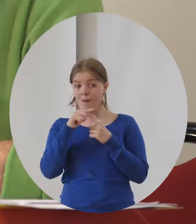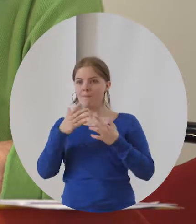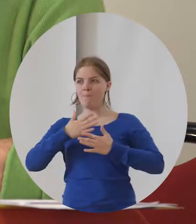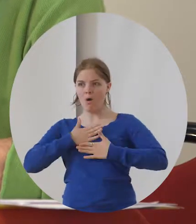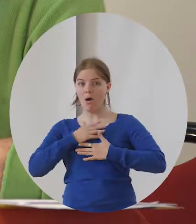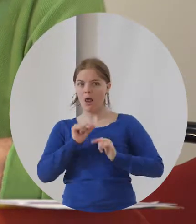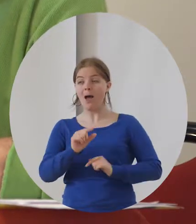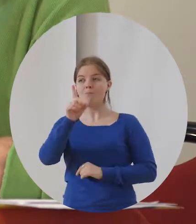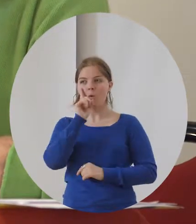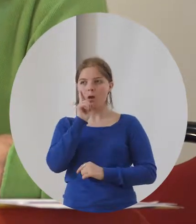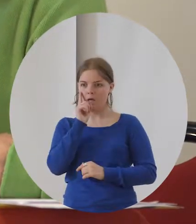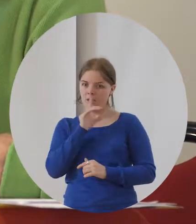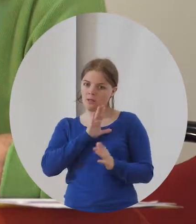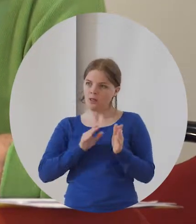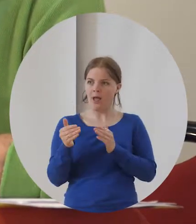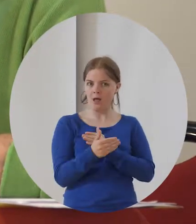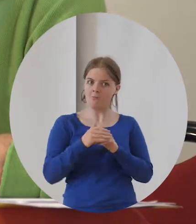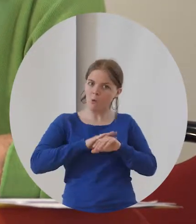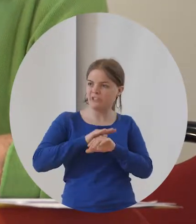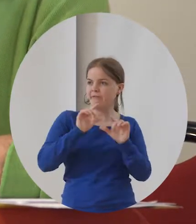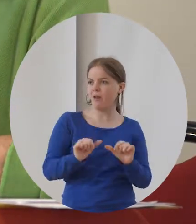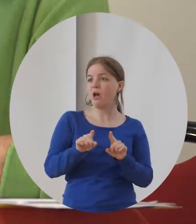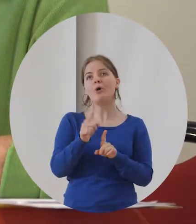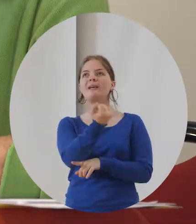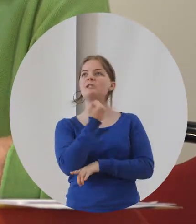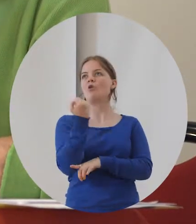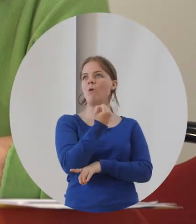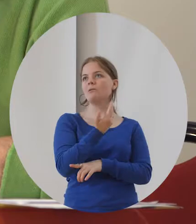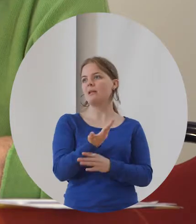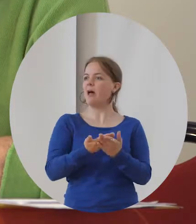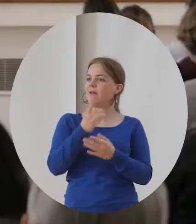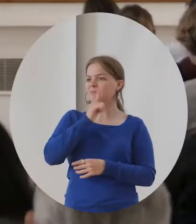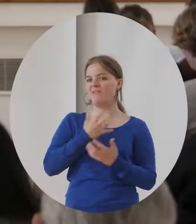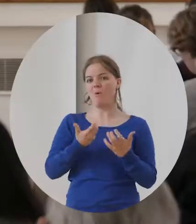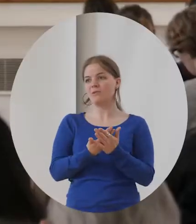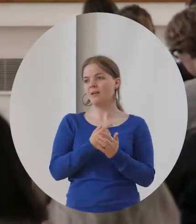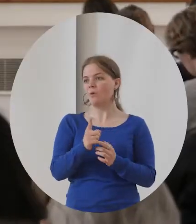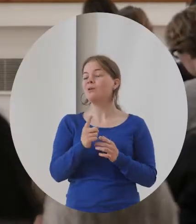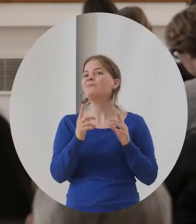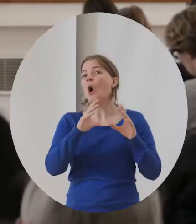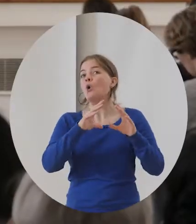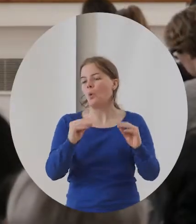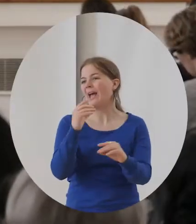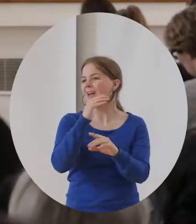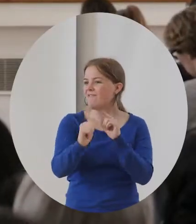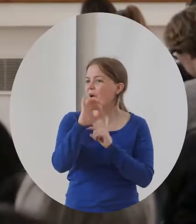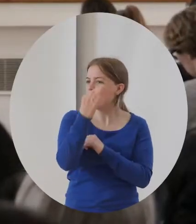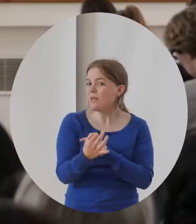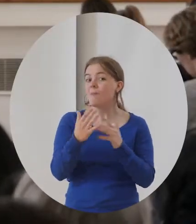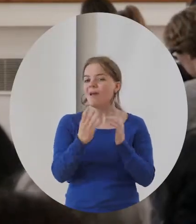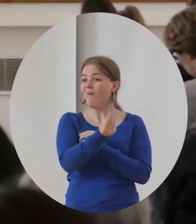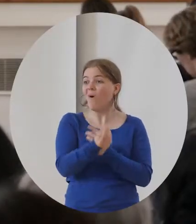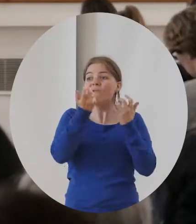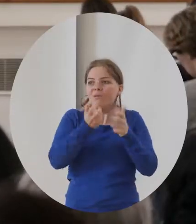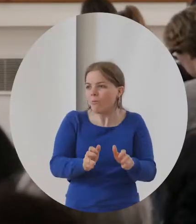motivée, mais de ne pas le considérer comme un isolement. Voilà. Ils s'isolent, mais ils n'ont pas le désir de l'être, parce que